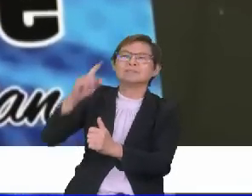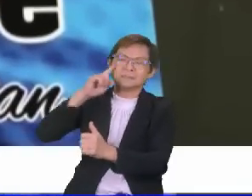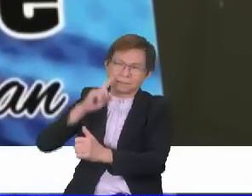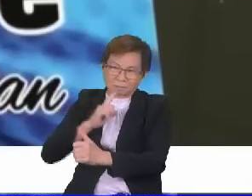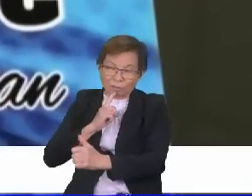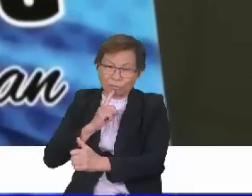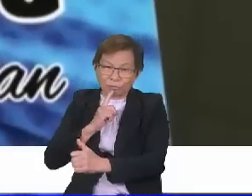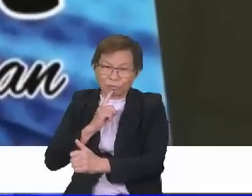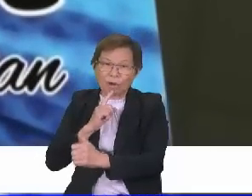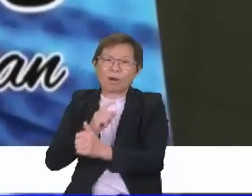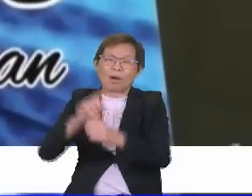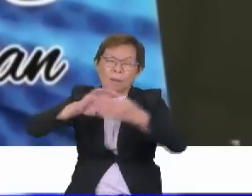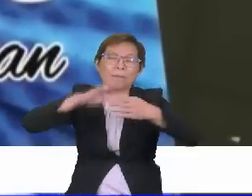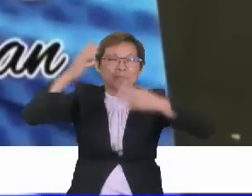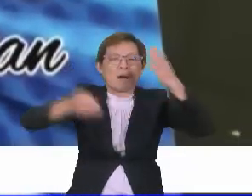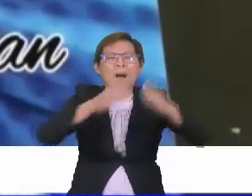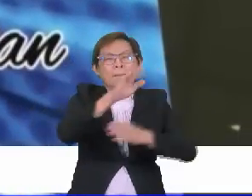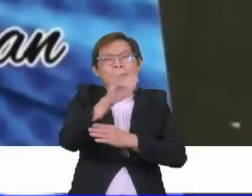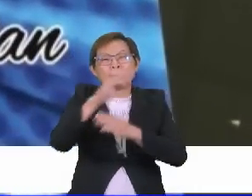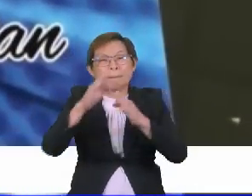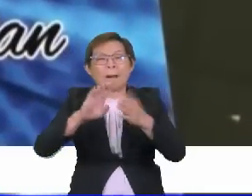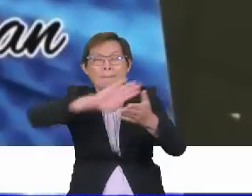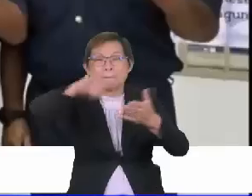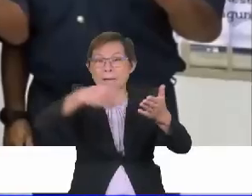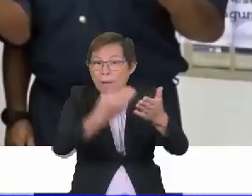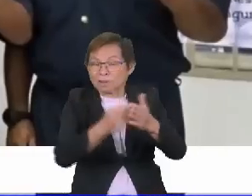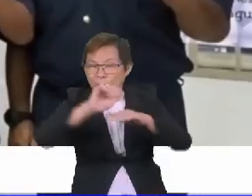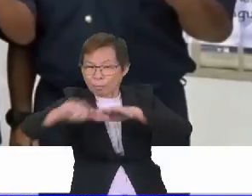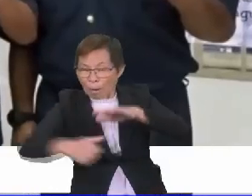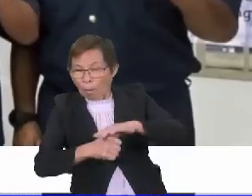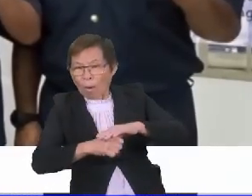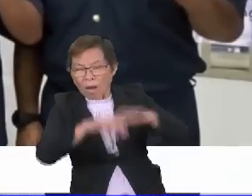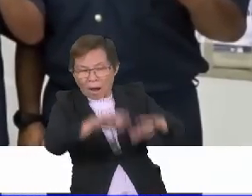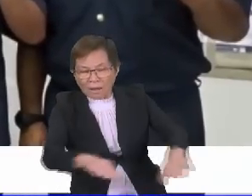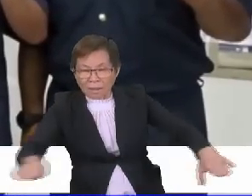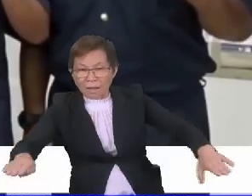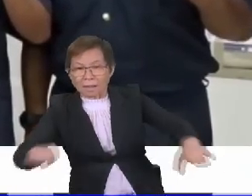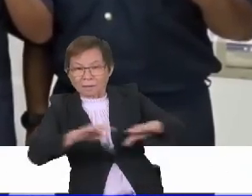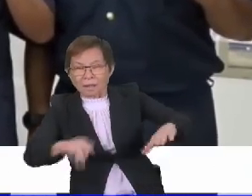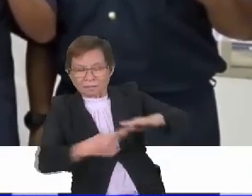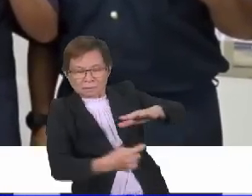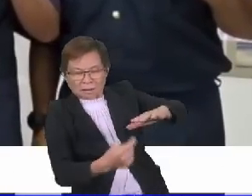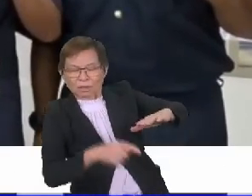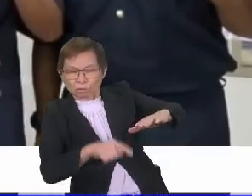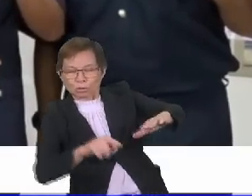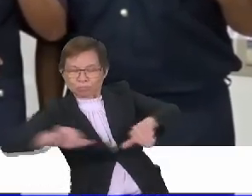tersendiri yaitu bahasa isyarat bahkan di bawah kementeriannya anak-anak di peringkat naskah sedih deh telah dikenalkan dengan